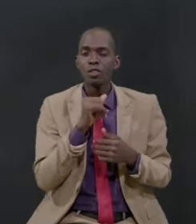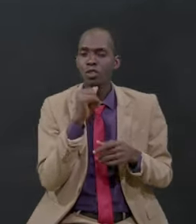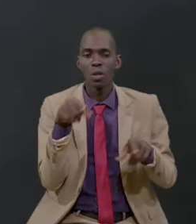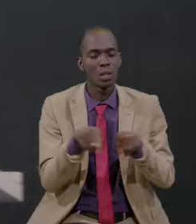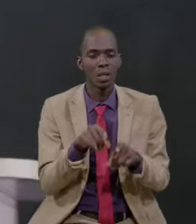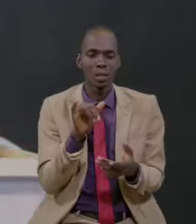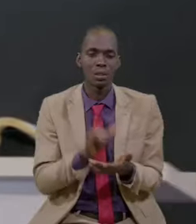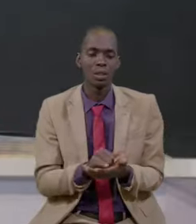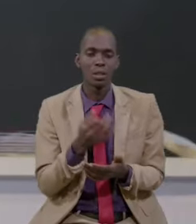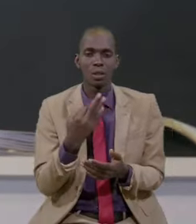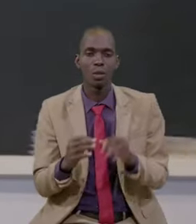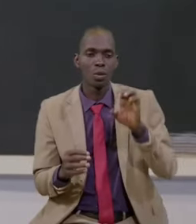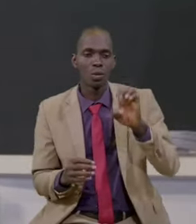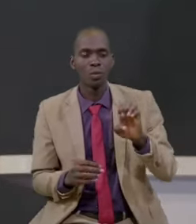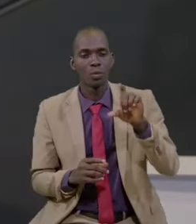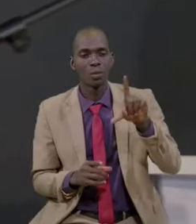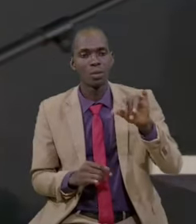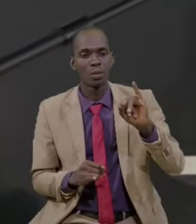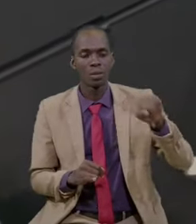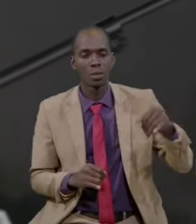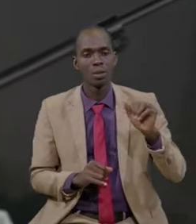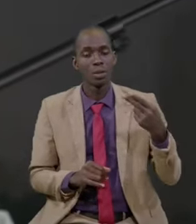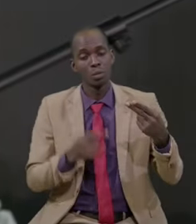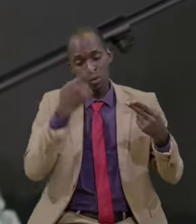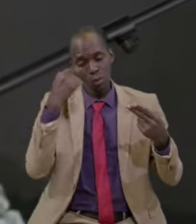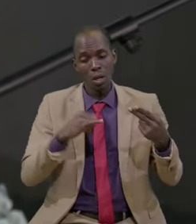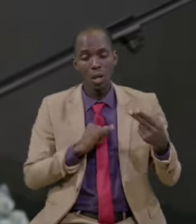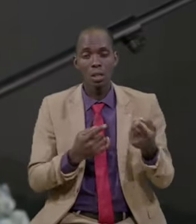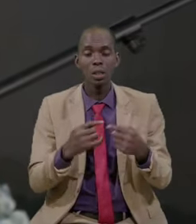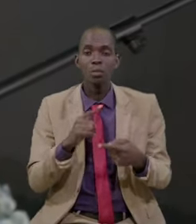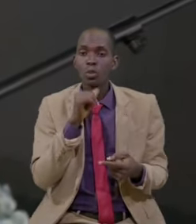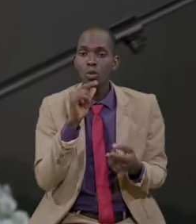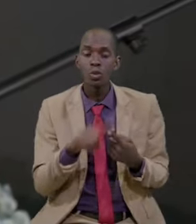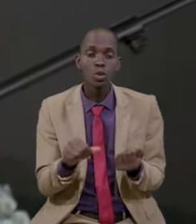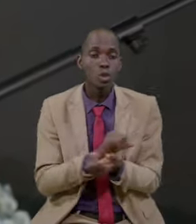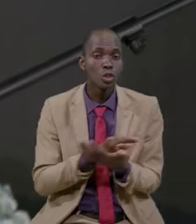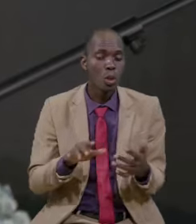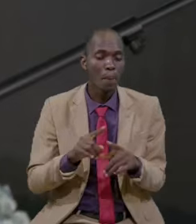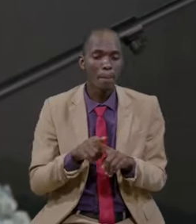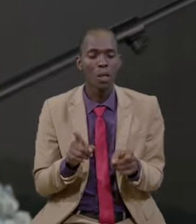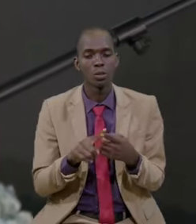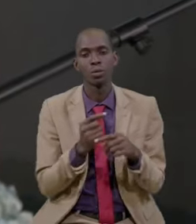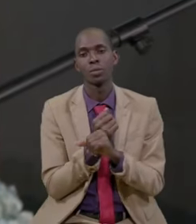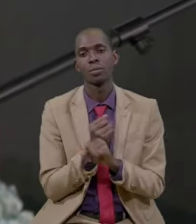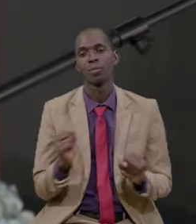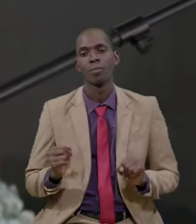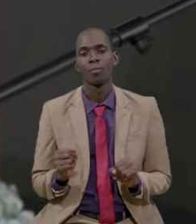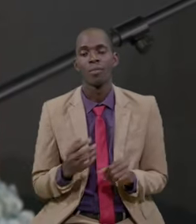Parce que je suis venu, non, pour détruire, mais pour sauver. Maintenant, il nous